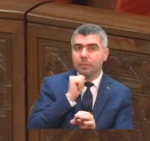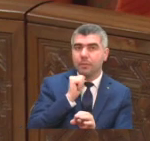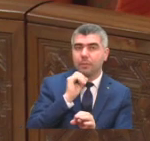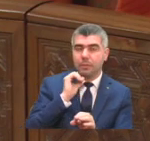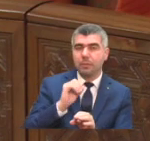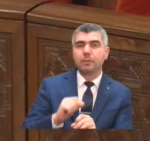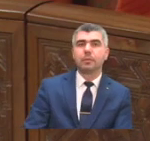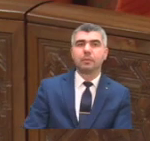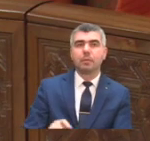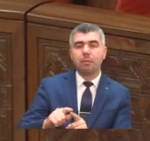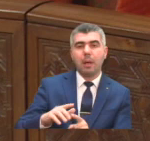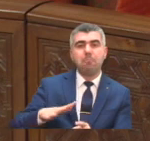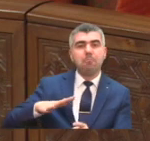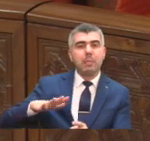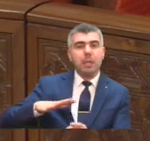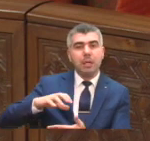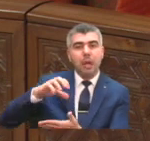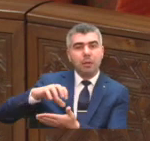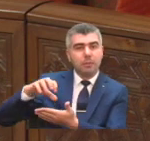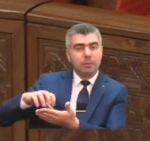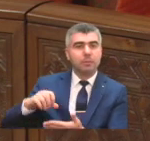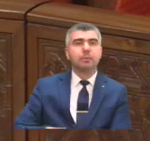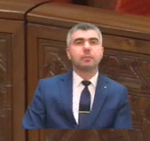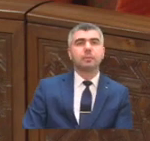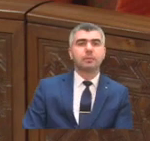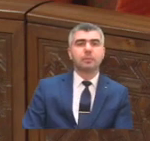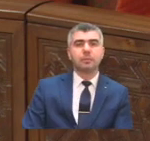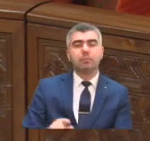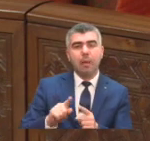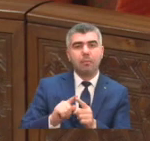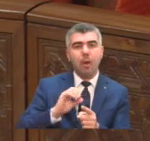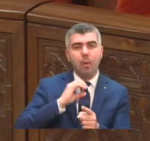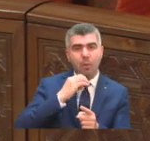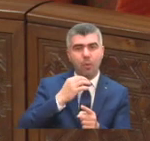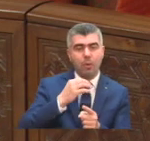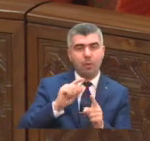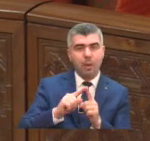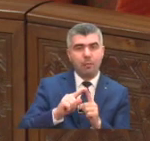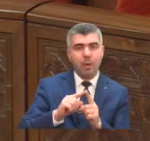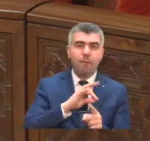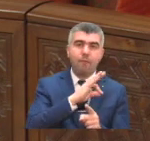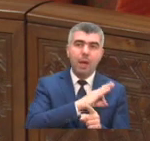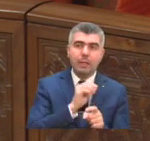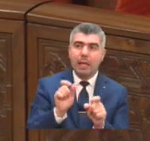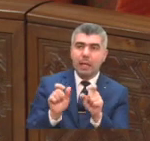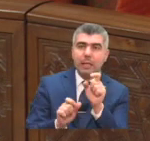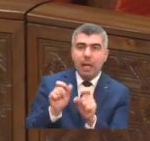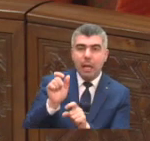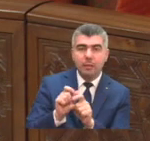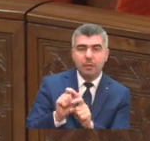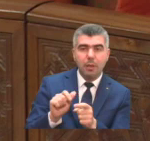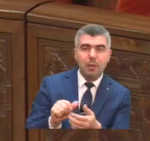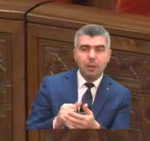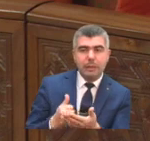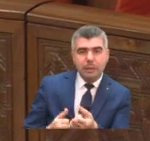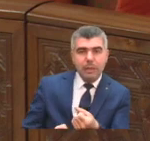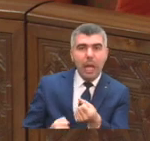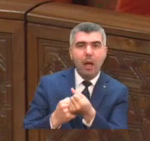في المدن العتيقة، وكذلك المحدودية ديال الدخل ديال المستفيدين. داكشي علاش درنا داك